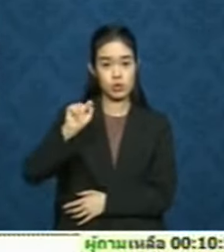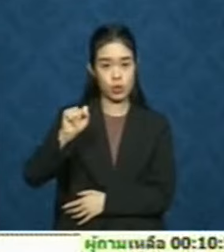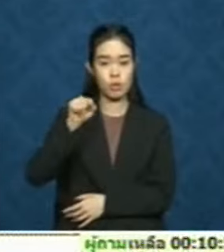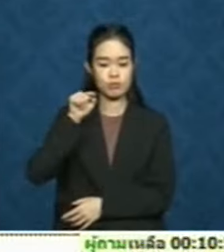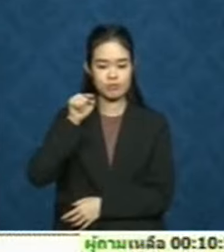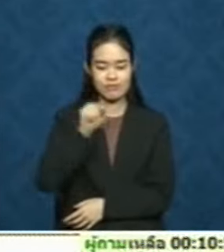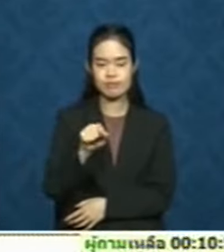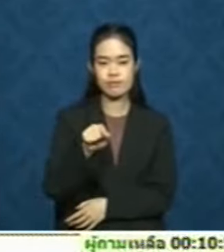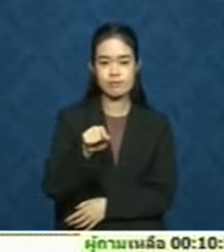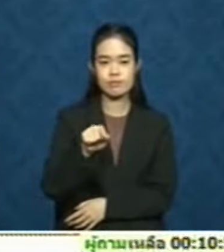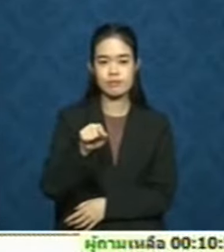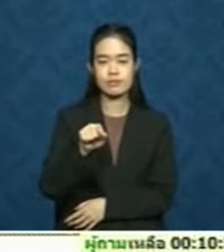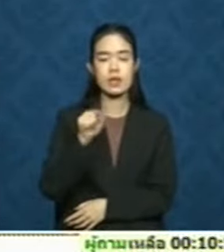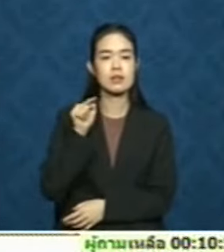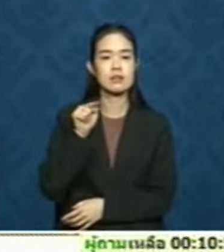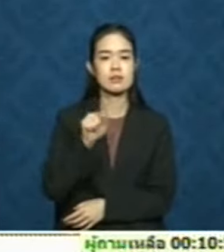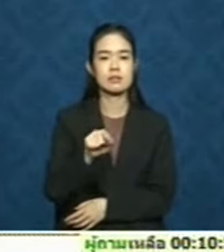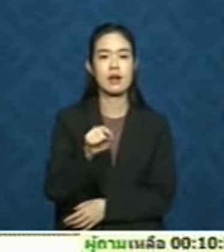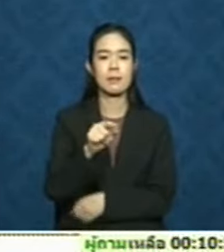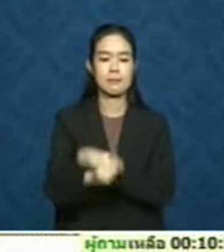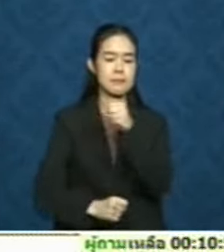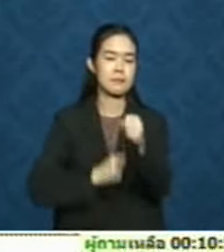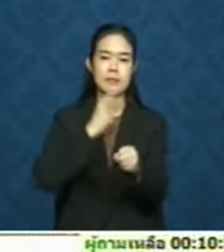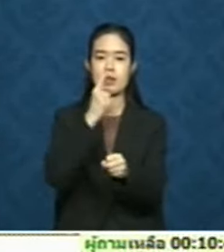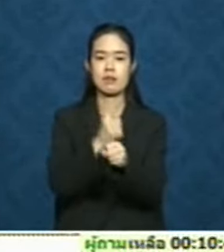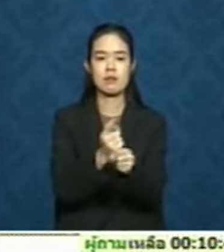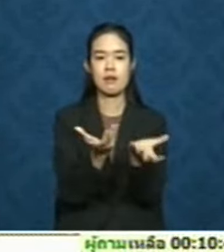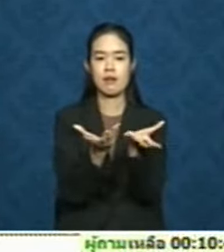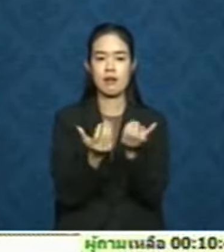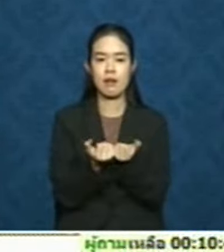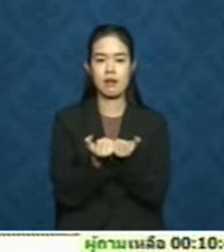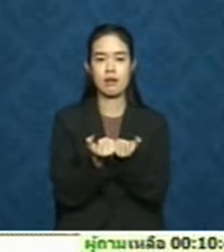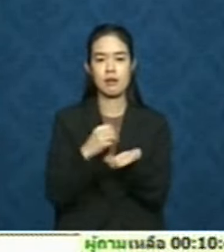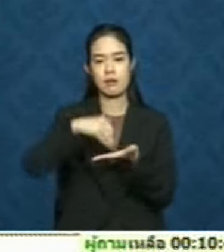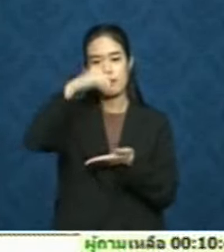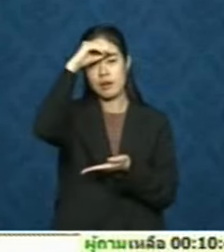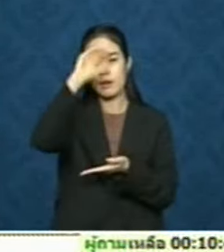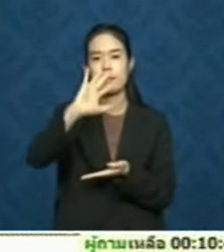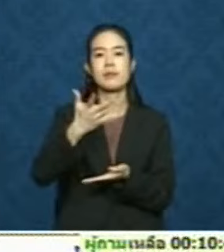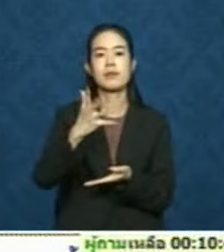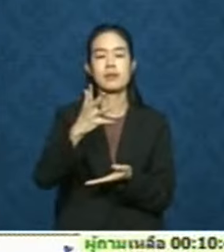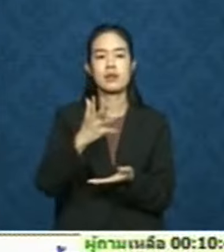งให้งดรับนักศึกษาปีหนึ่ง